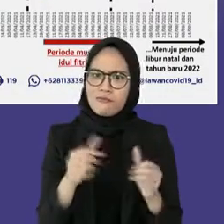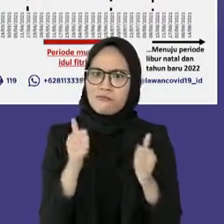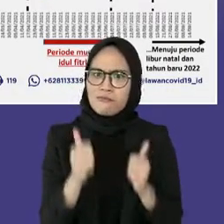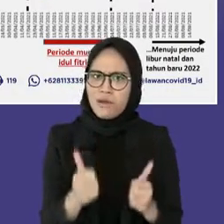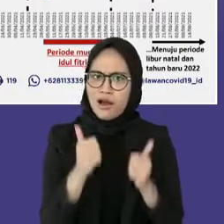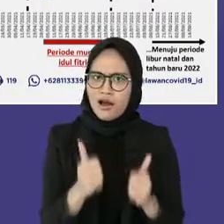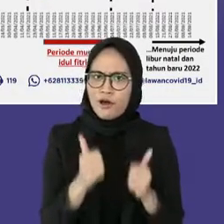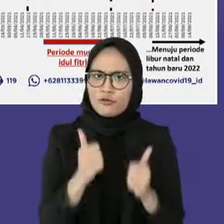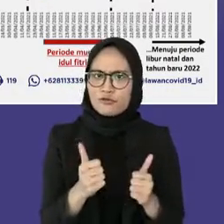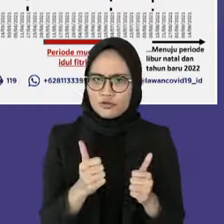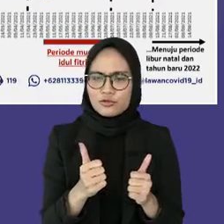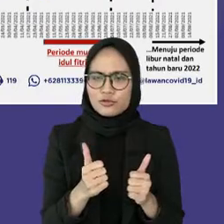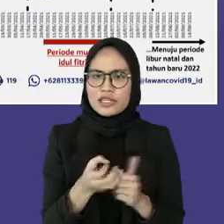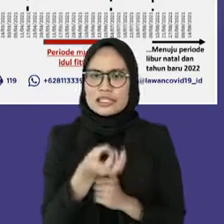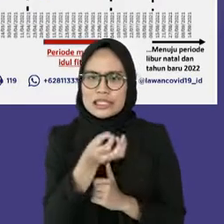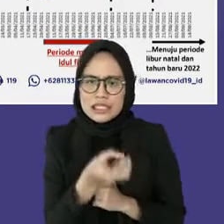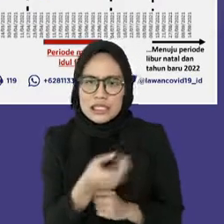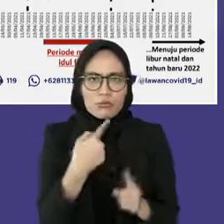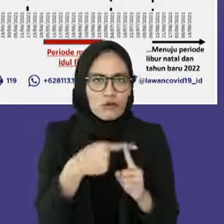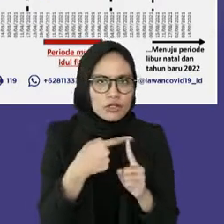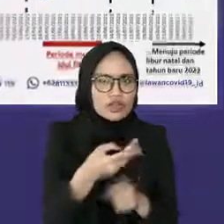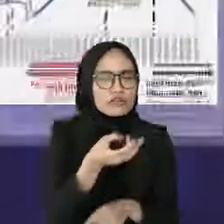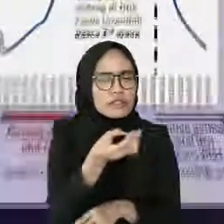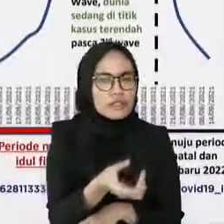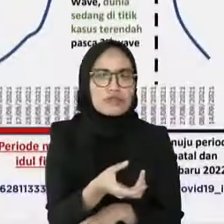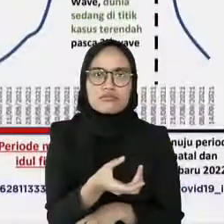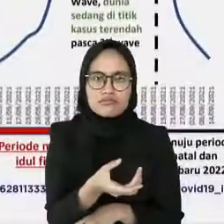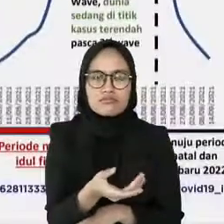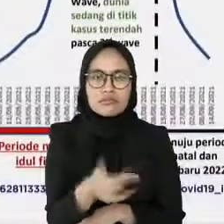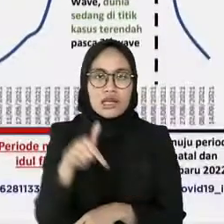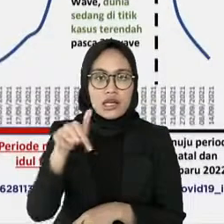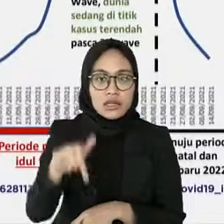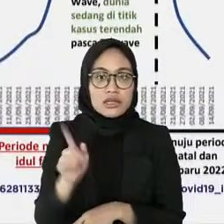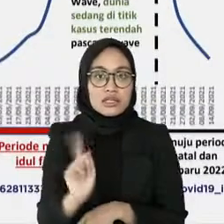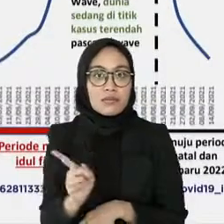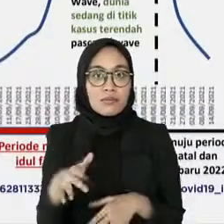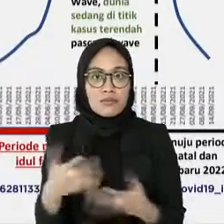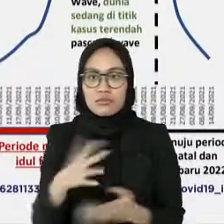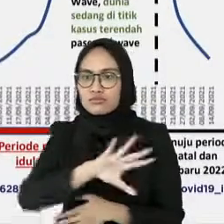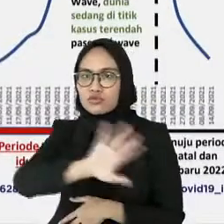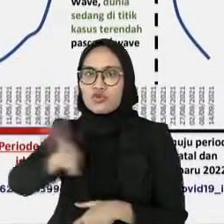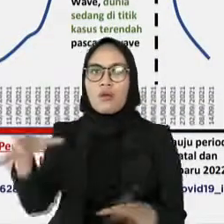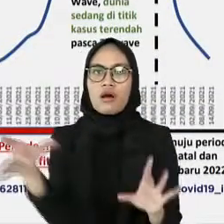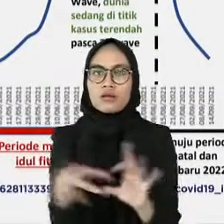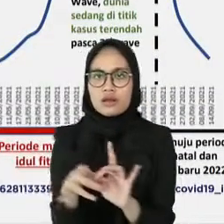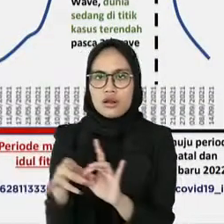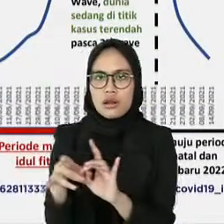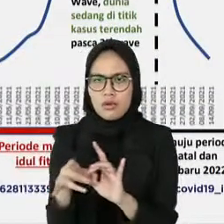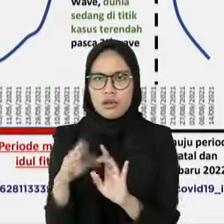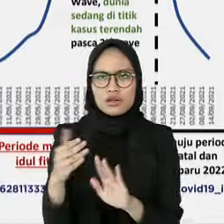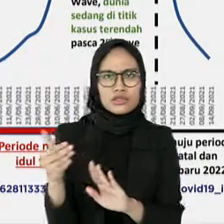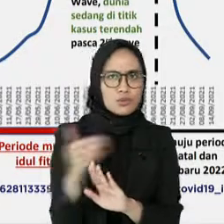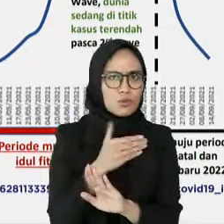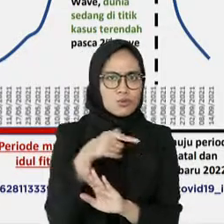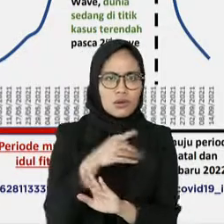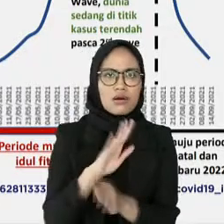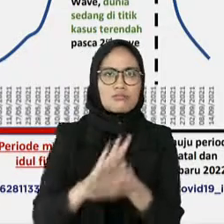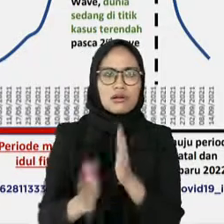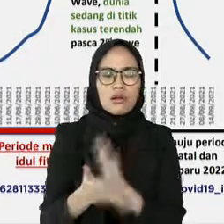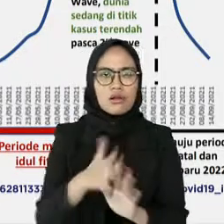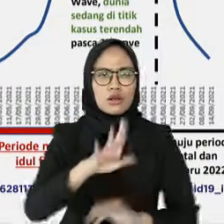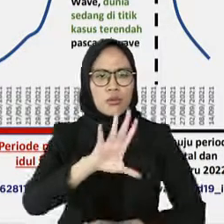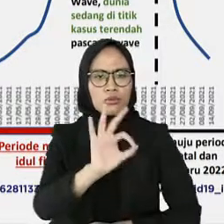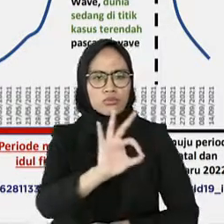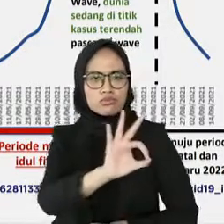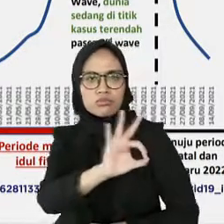sangat baik dan buah kerja keras kita semua mengingat kita pernah mencapai 56.000 kasus dengan